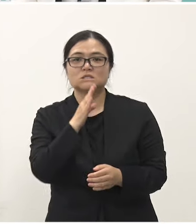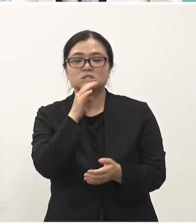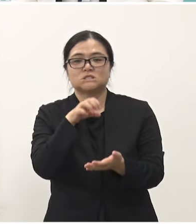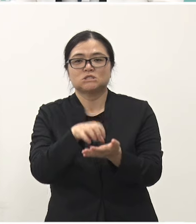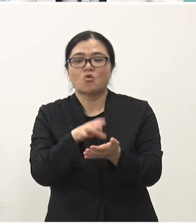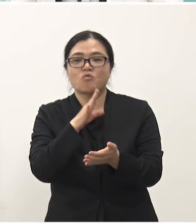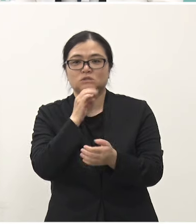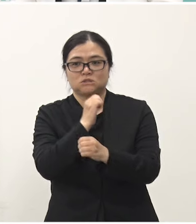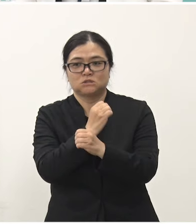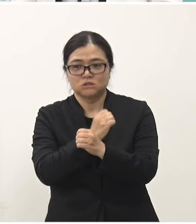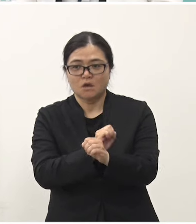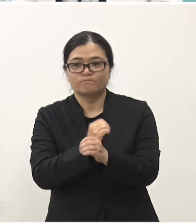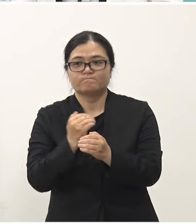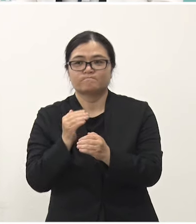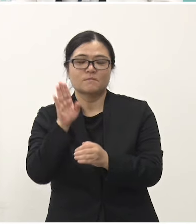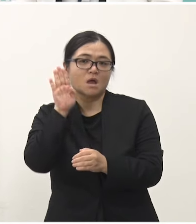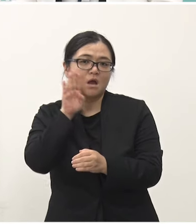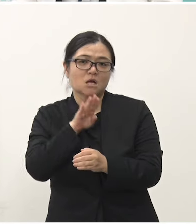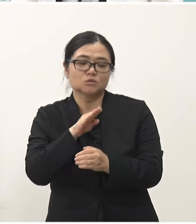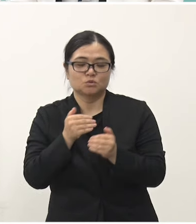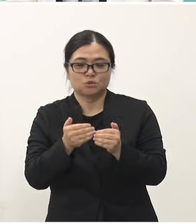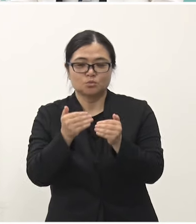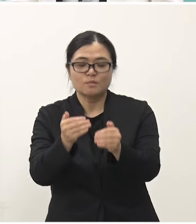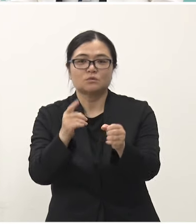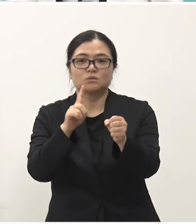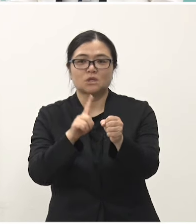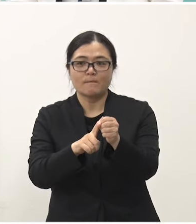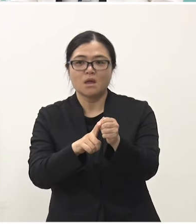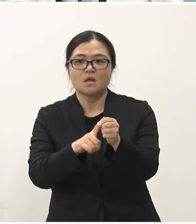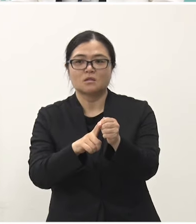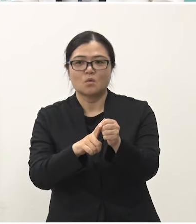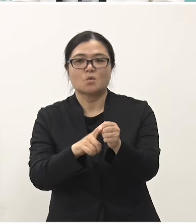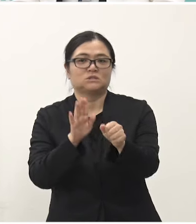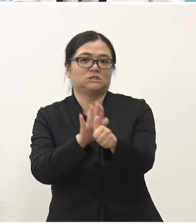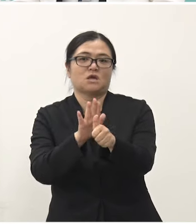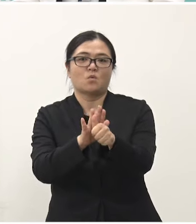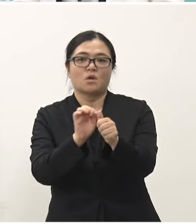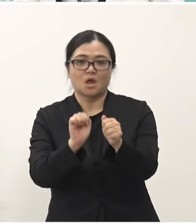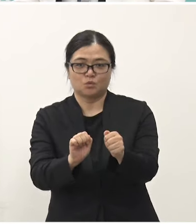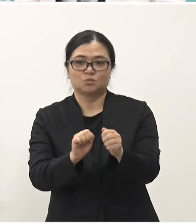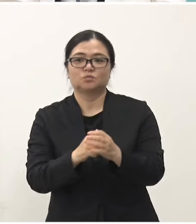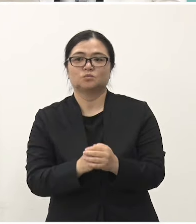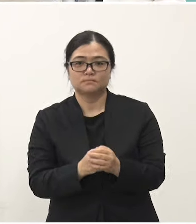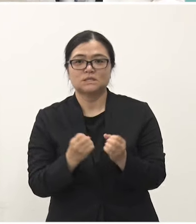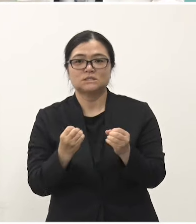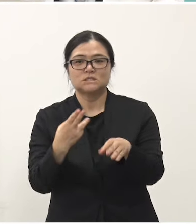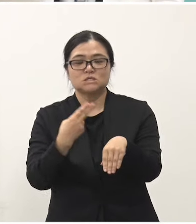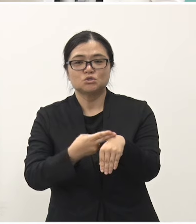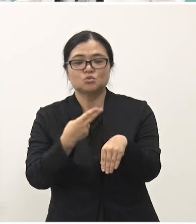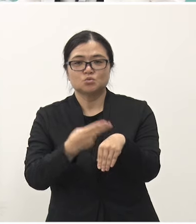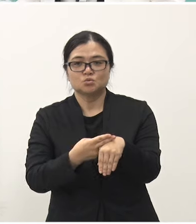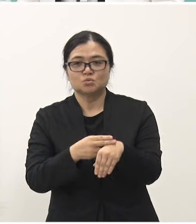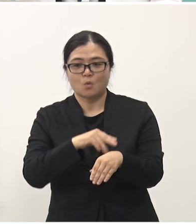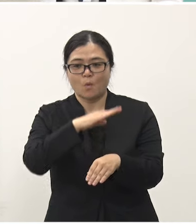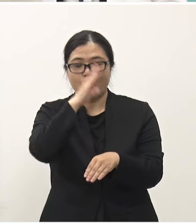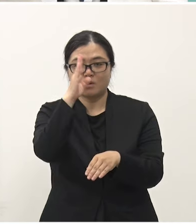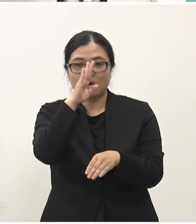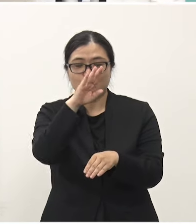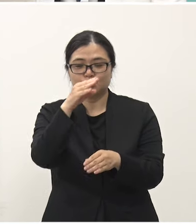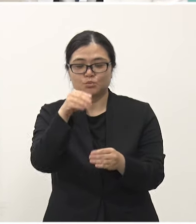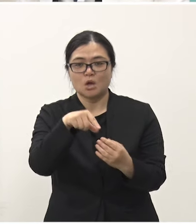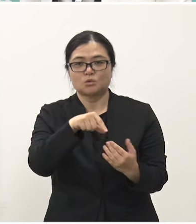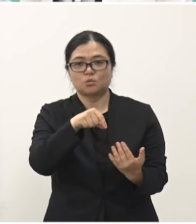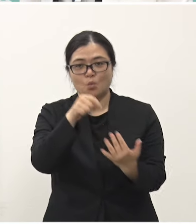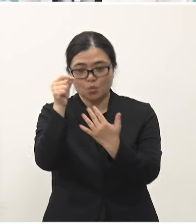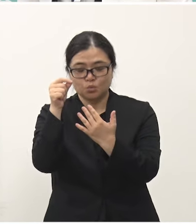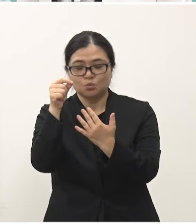を円月に進めるためのそうした支援を行ってまいります実証実験の結果に応じ区の事業への新技術の本格導入を検討し